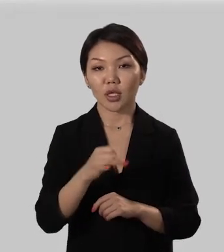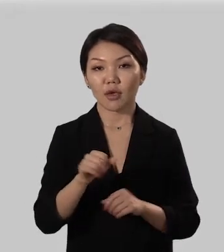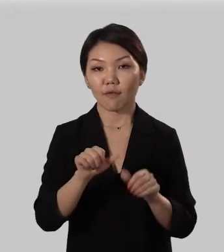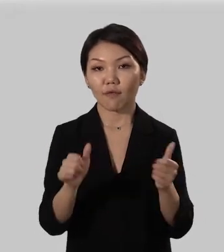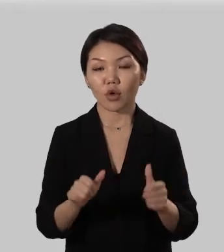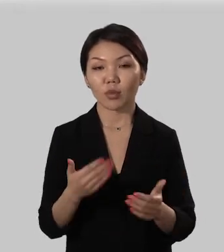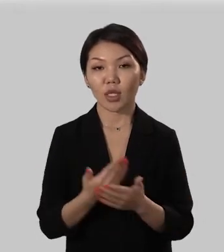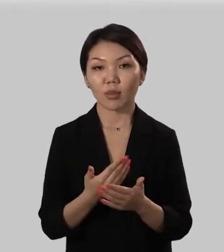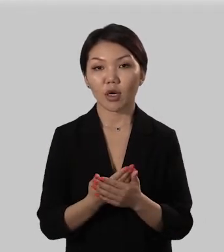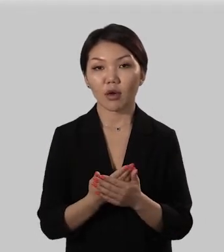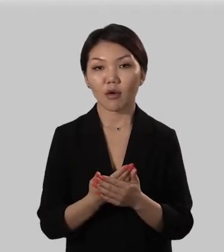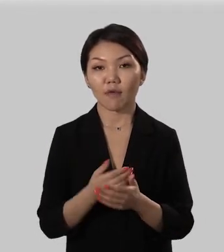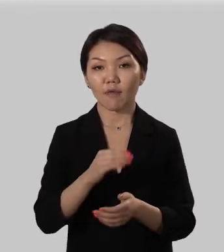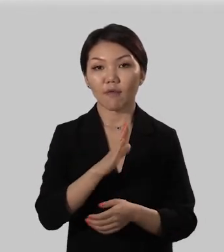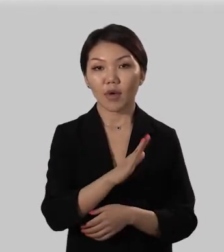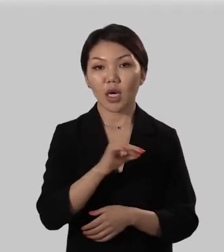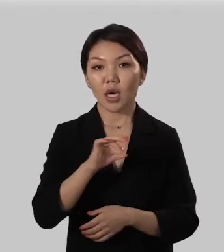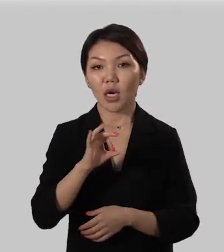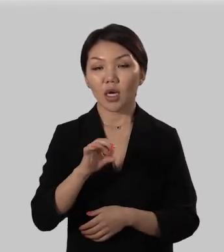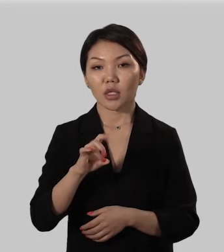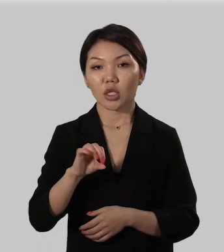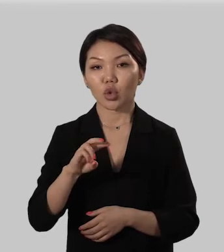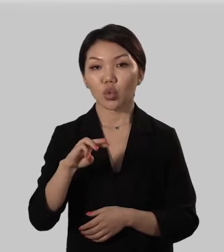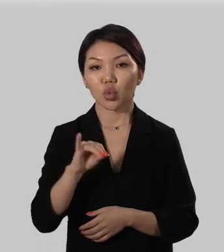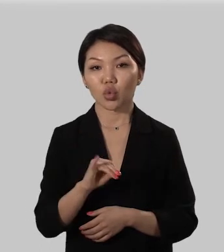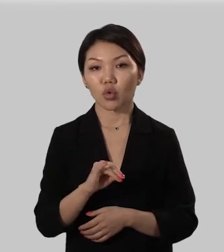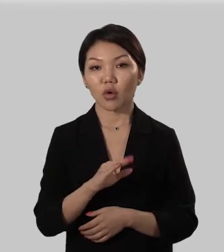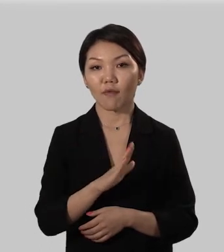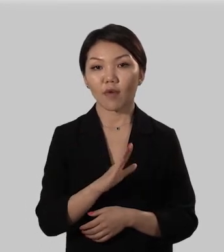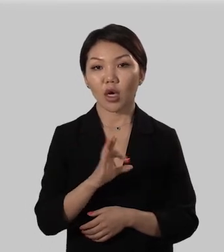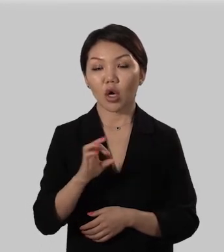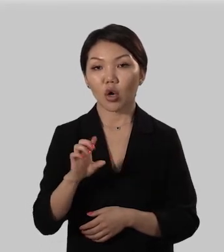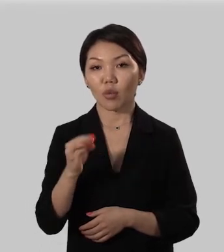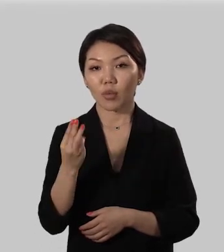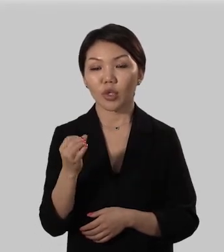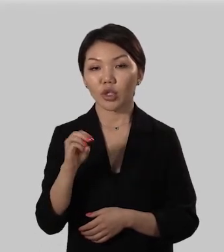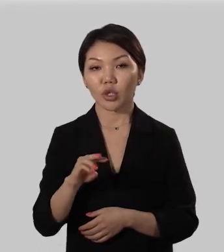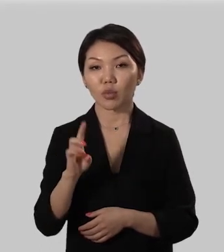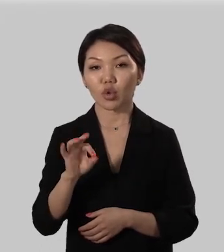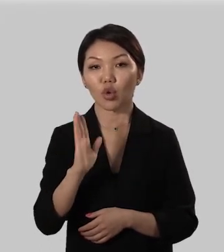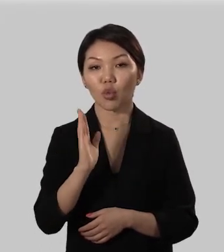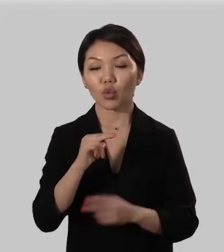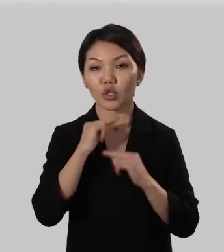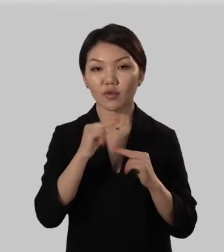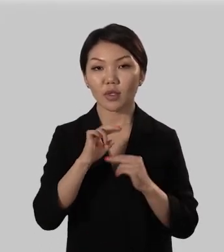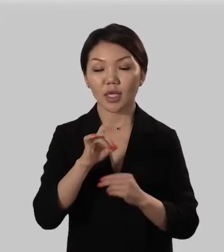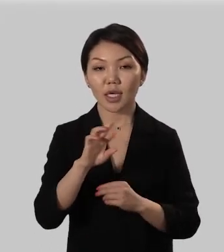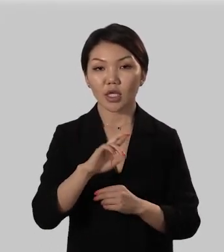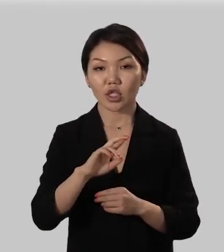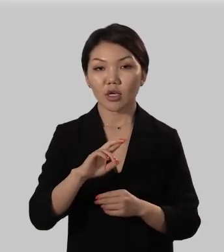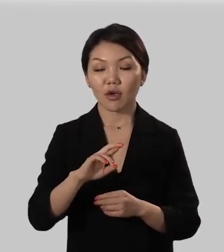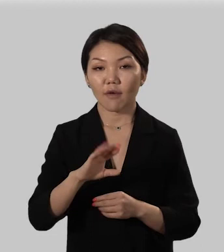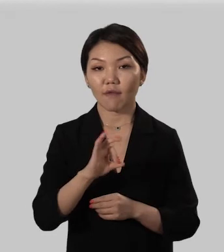например в открытую в общем но будьте внимательны наречие